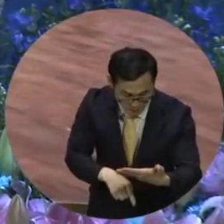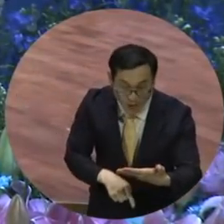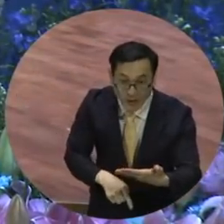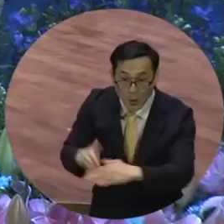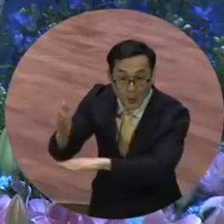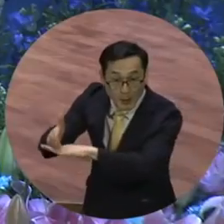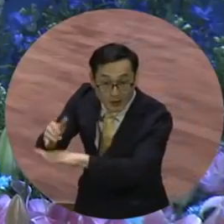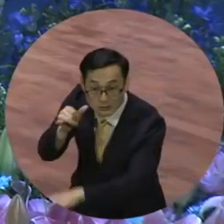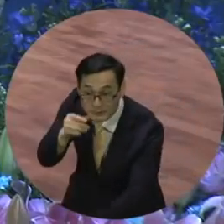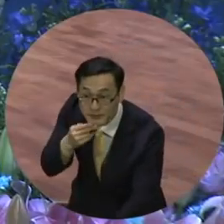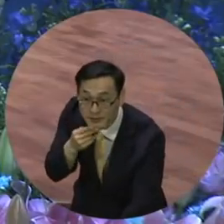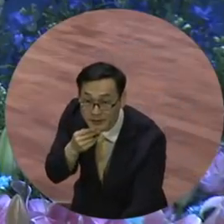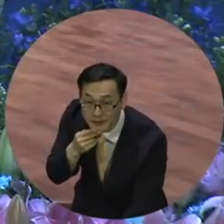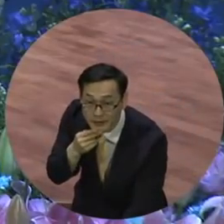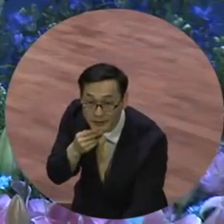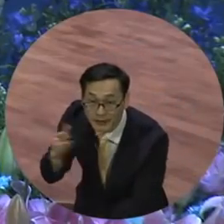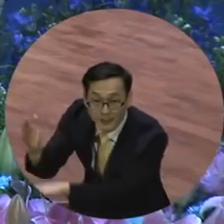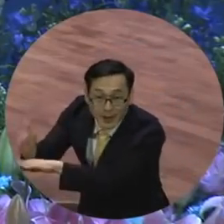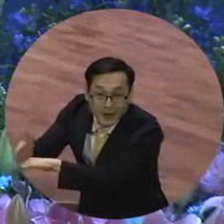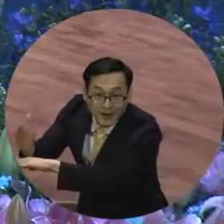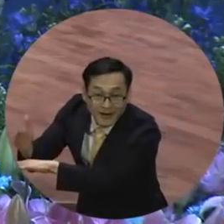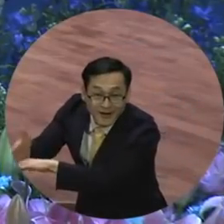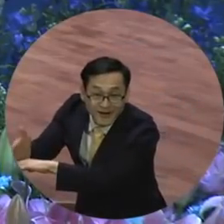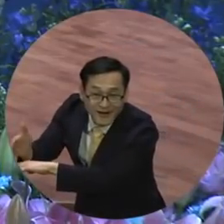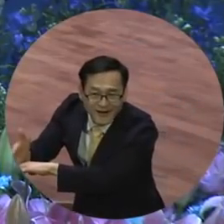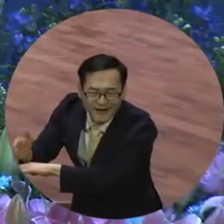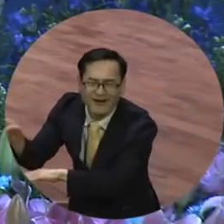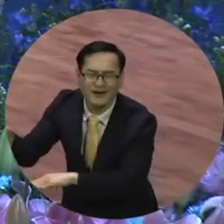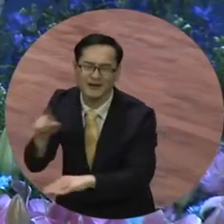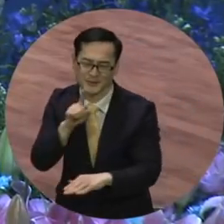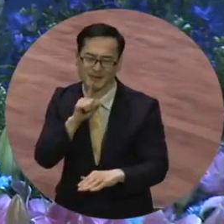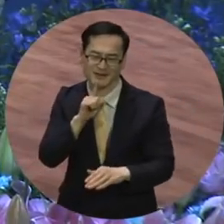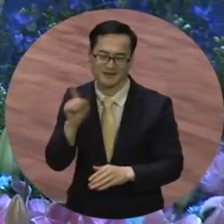고마워요 안 고마워요? 이 말을 지금 하는 거예요.